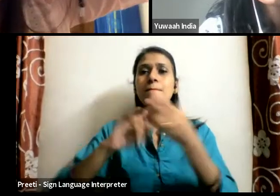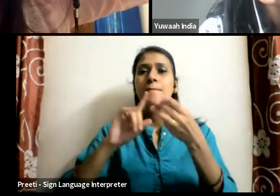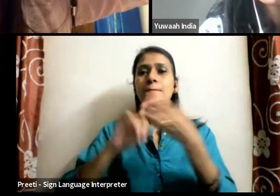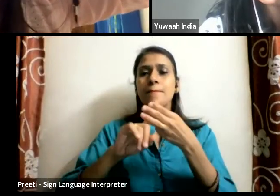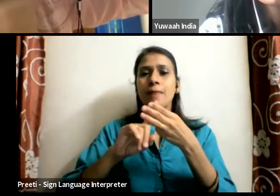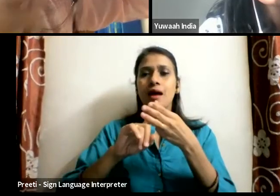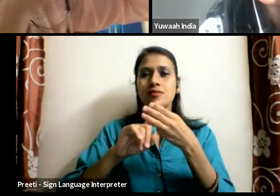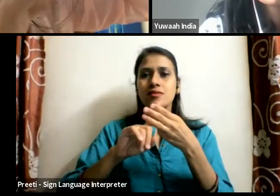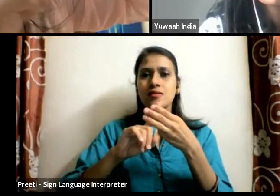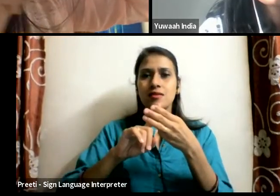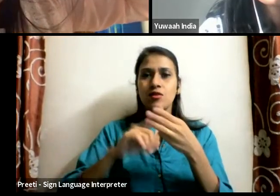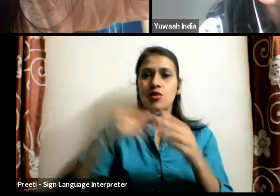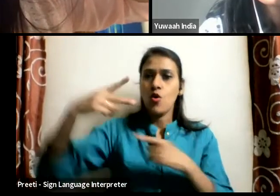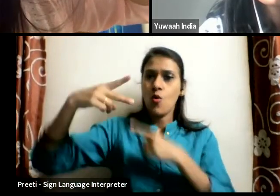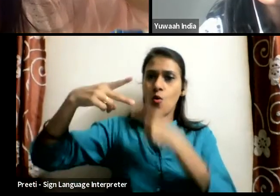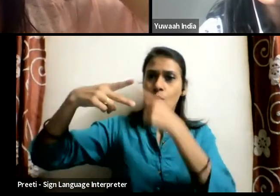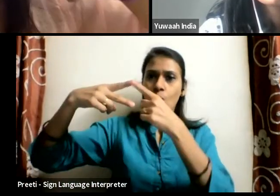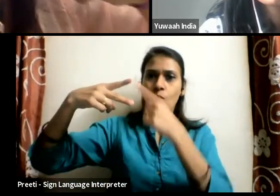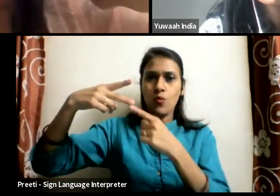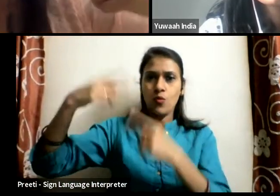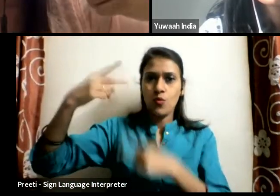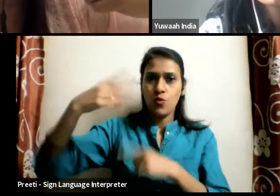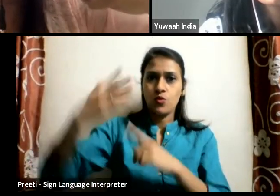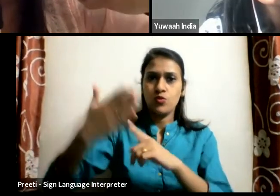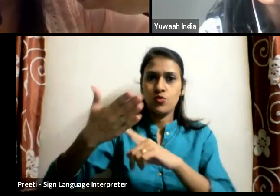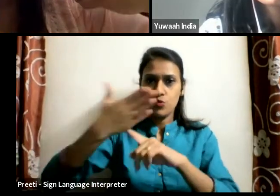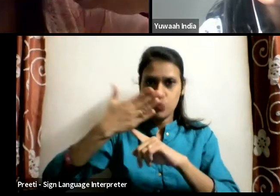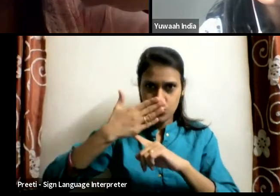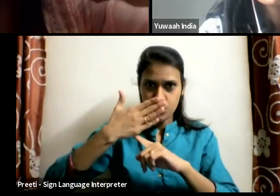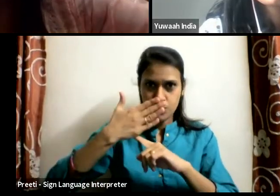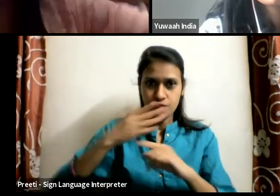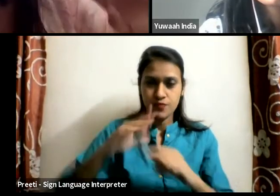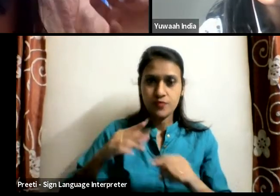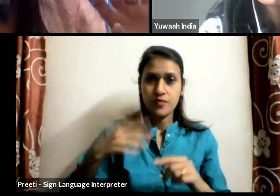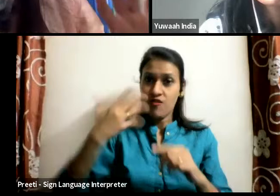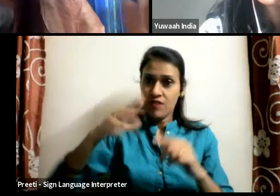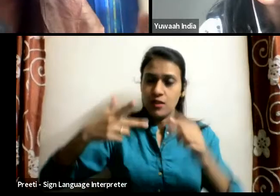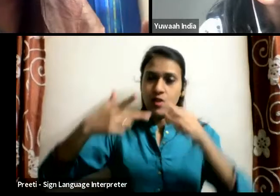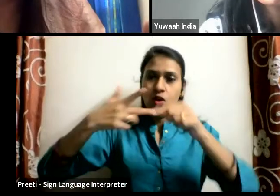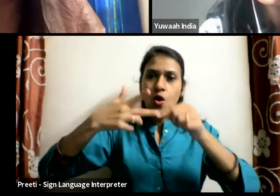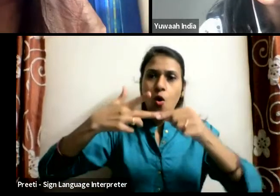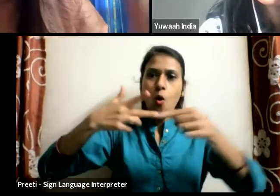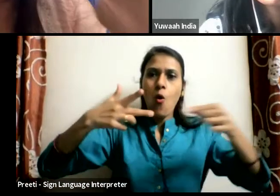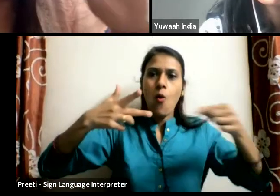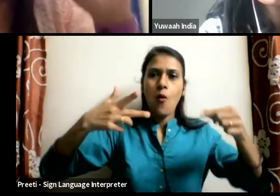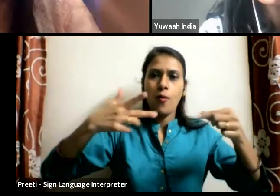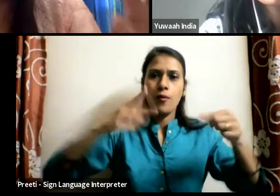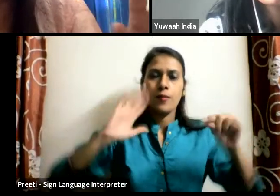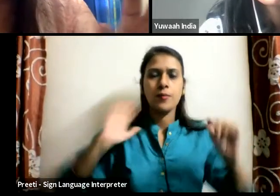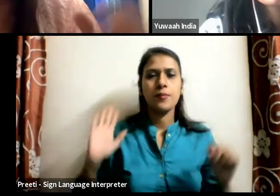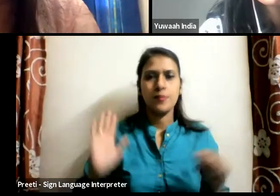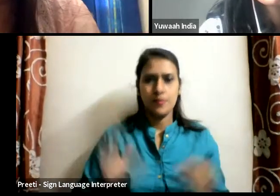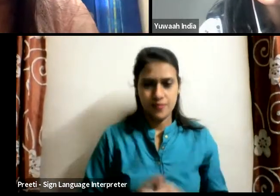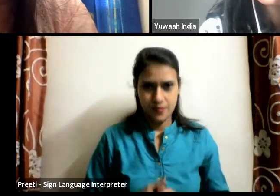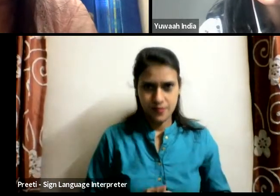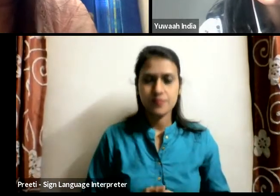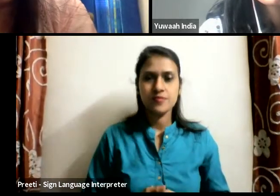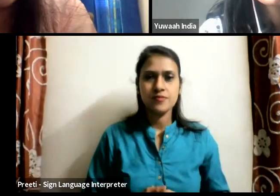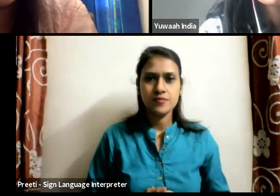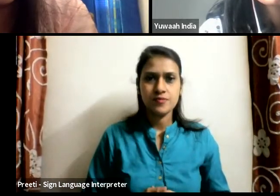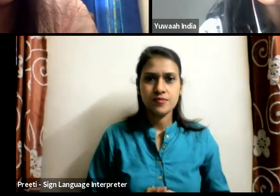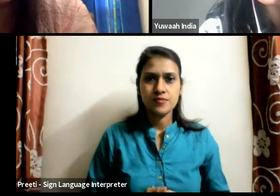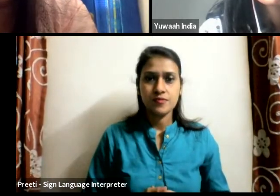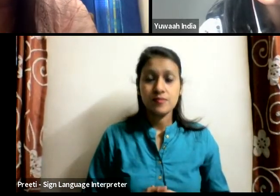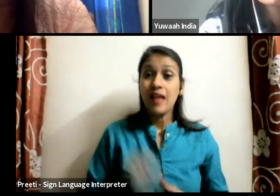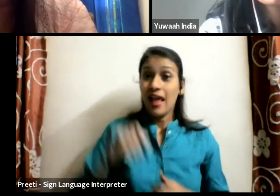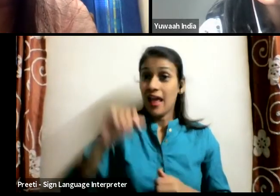जब ये आप कर लो तो ऐसे खोल करके आप उंगली निकाल लीजिए. निकाल करके अगर ये किसी और